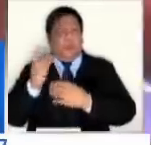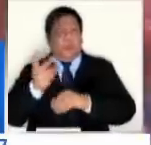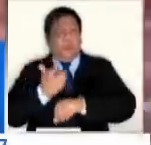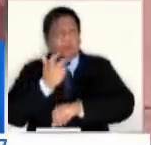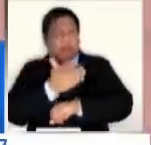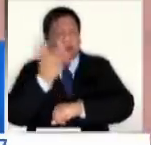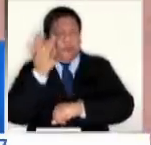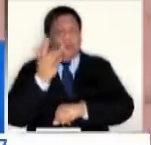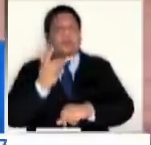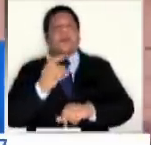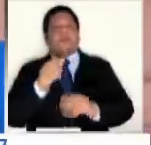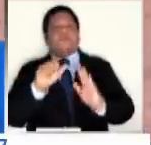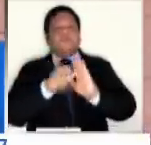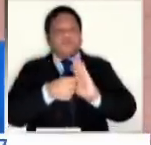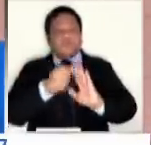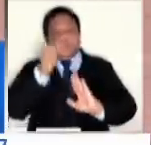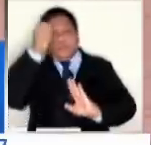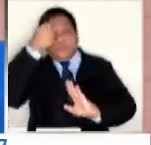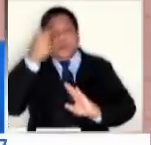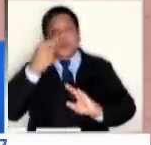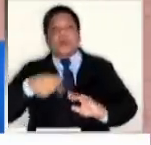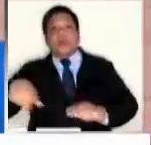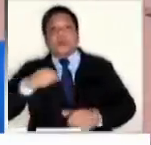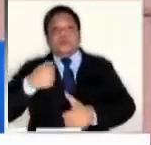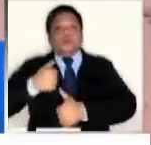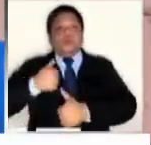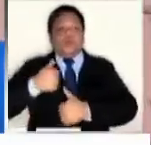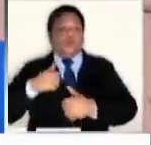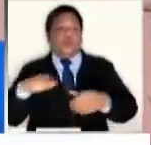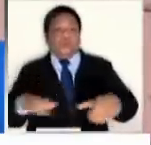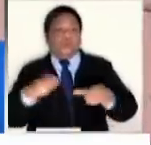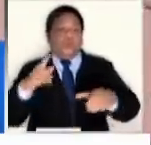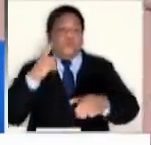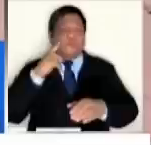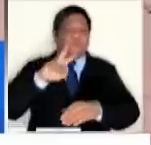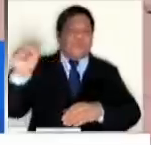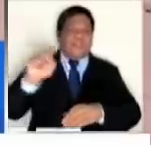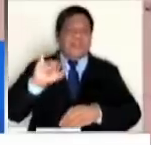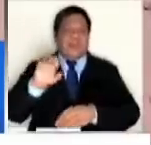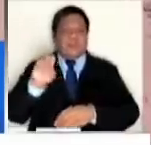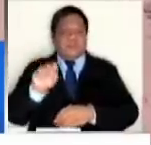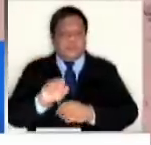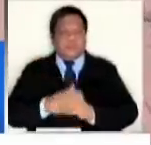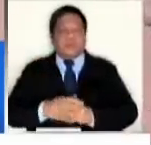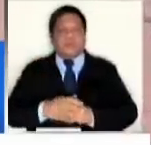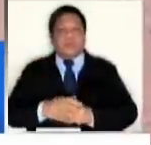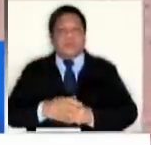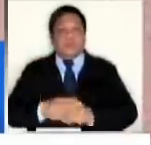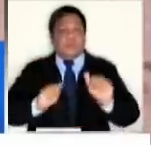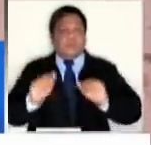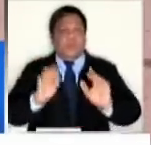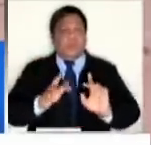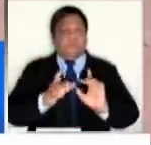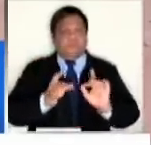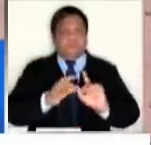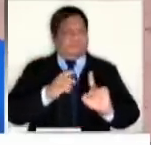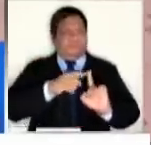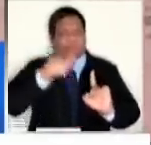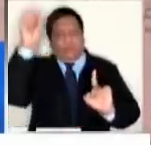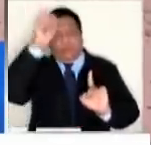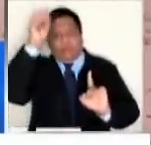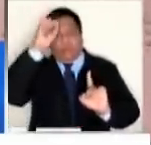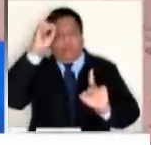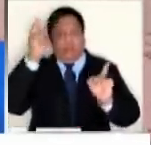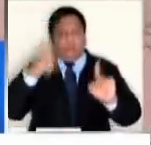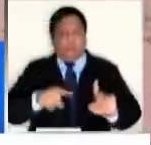ng mga sundalo laban sa ISIS at kalagayan ng mga inilikas. Kinumpirma ng aktres na wala siyang alam sa prank pero proud siya